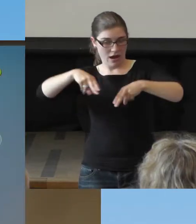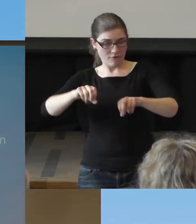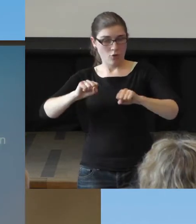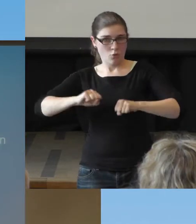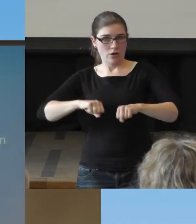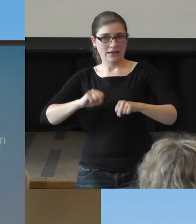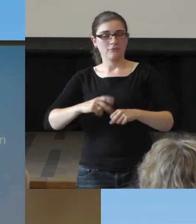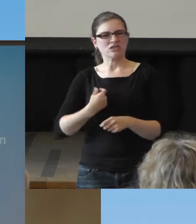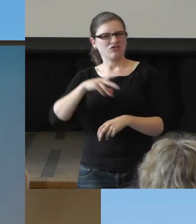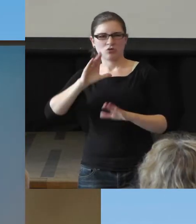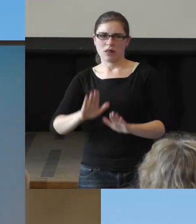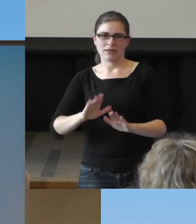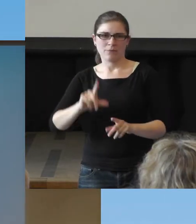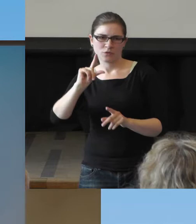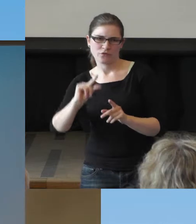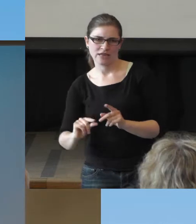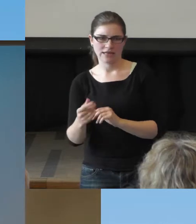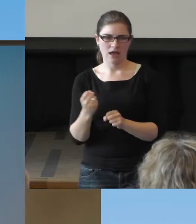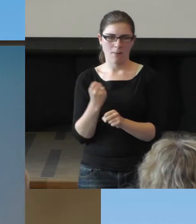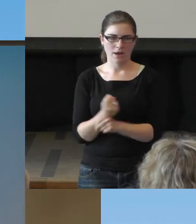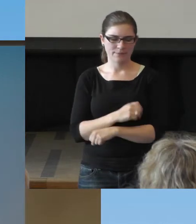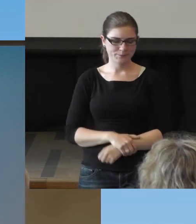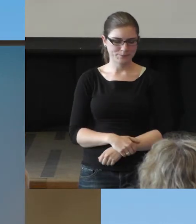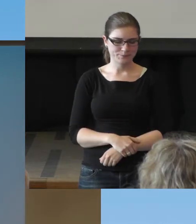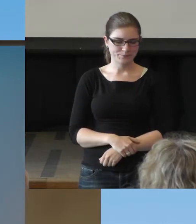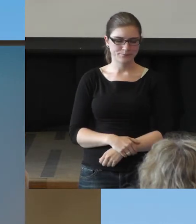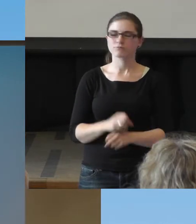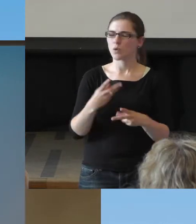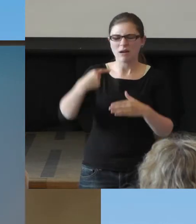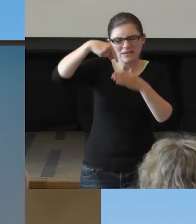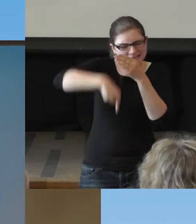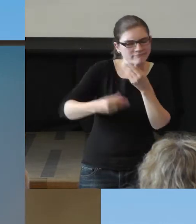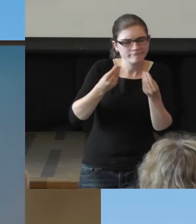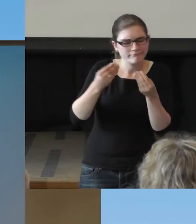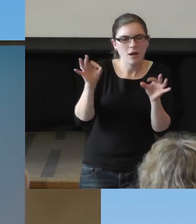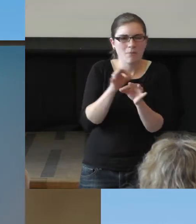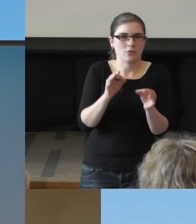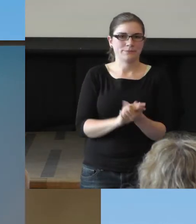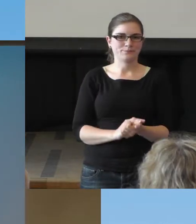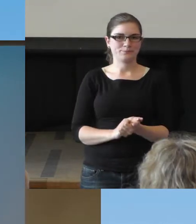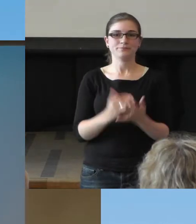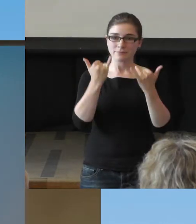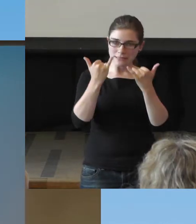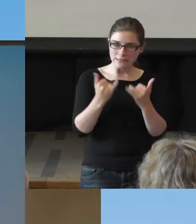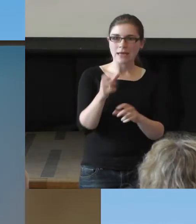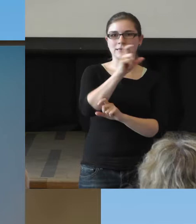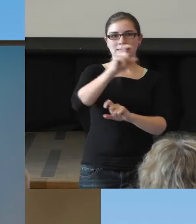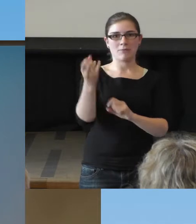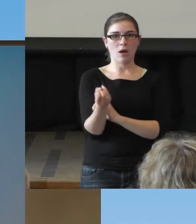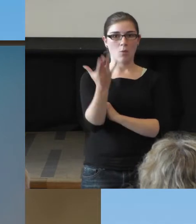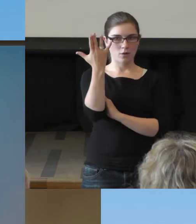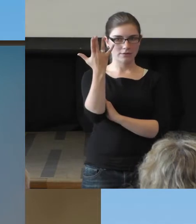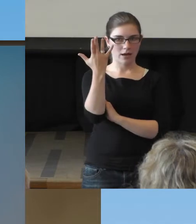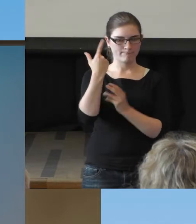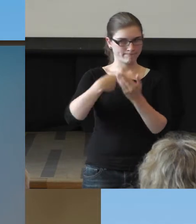Gut, das brauchen wir nicht zu vertiefen. So, jetzt kommt Ursache der Polyneuropathie. Sie sehen, es geht schon langsam dem Ende zu.